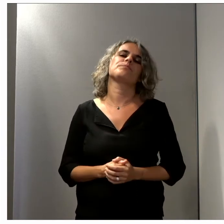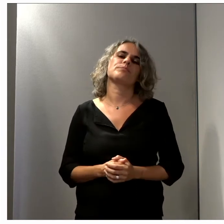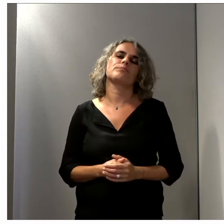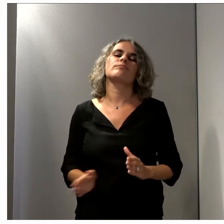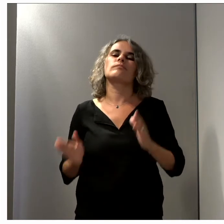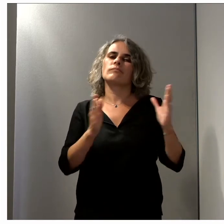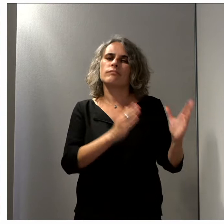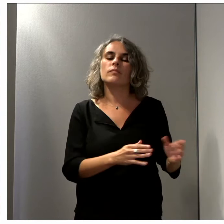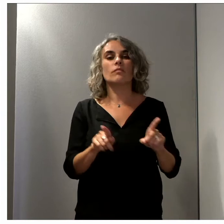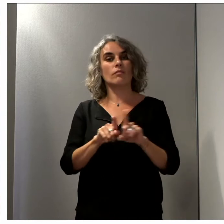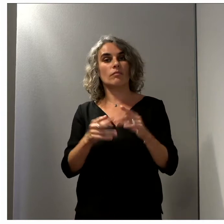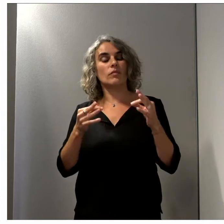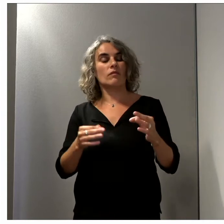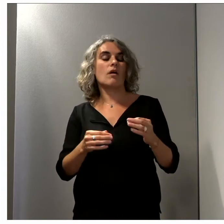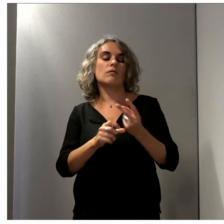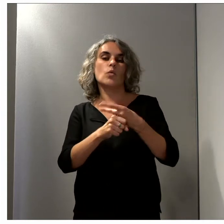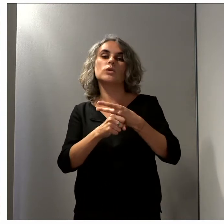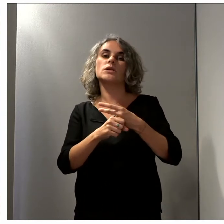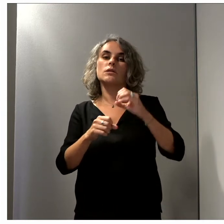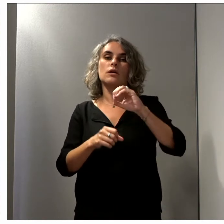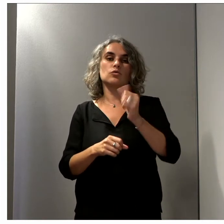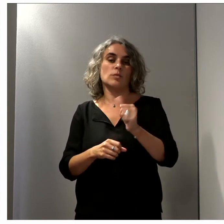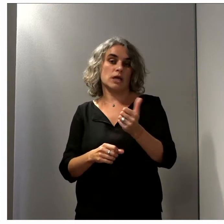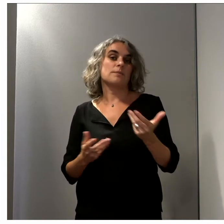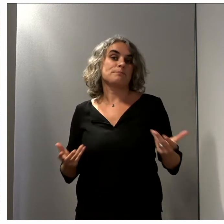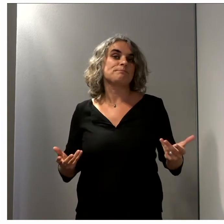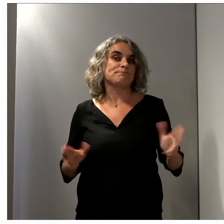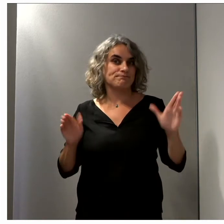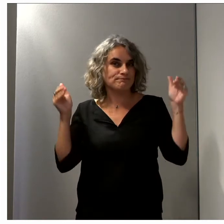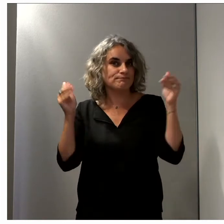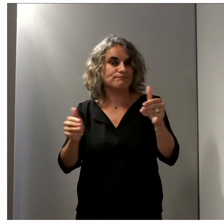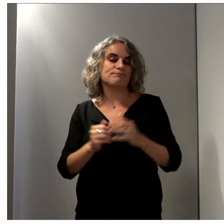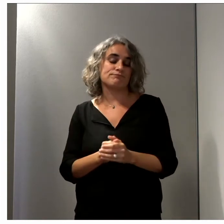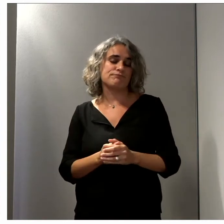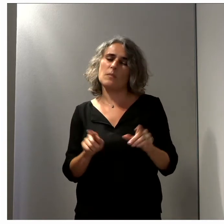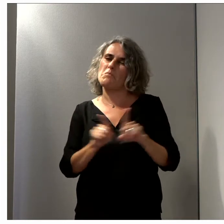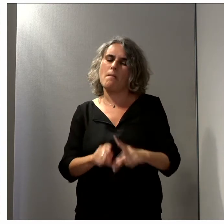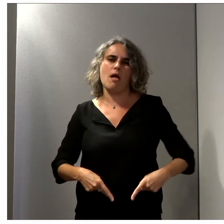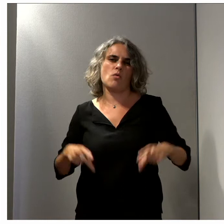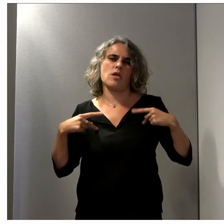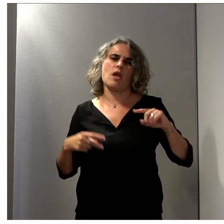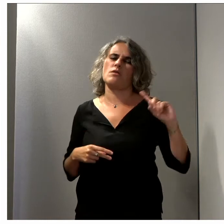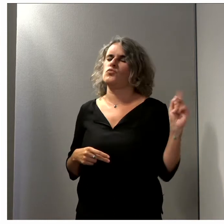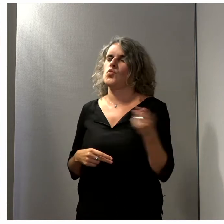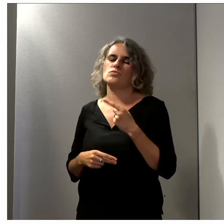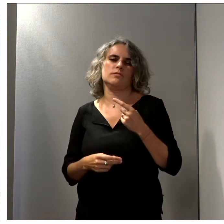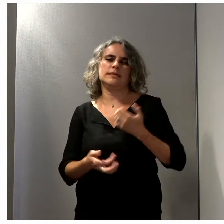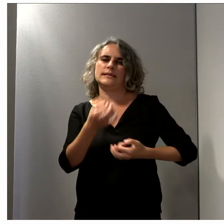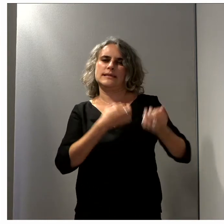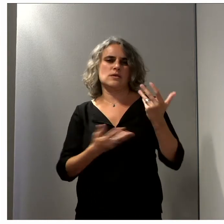outils numériques. Et de façon très unanime, l'ensemble des participants des ateliers citoyens nous ont mis en